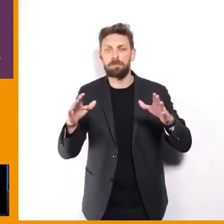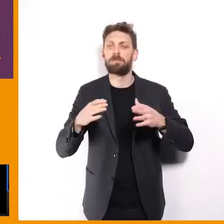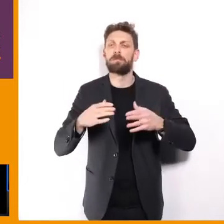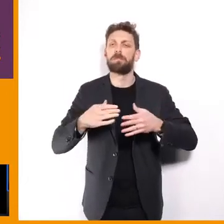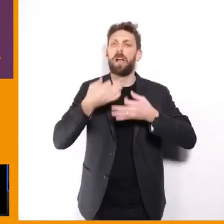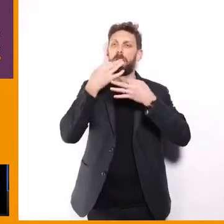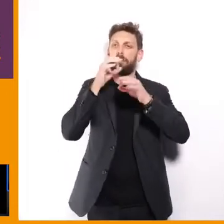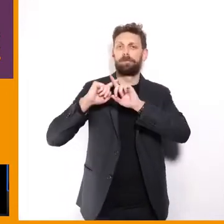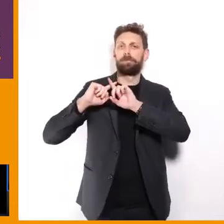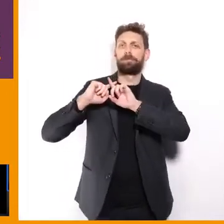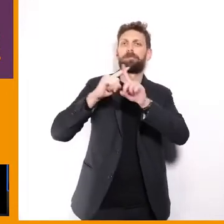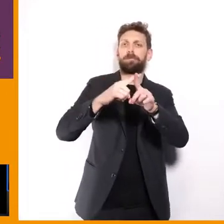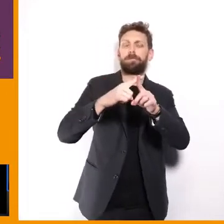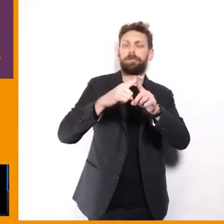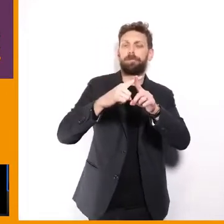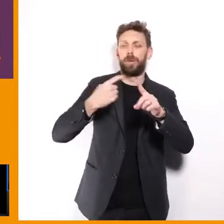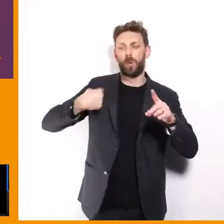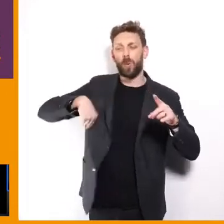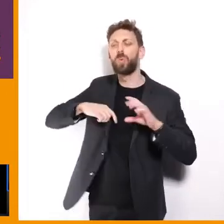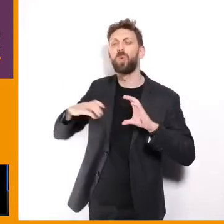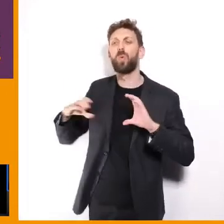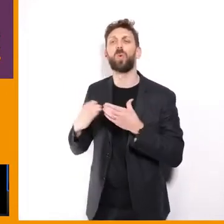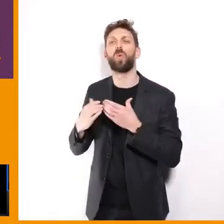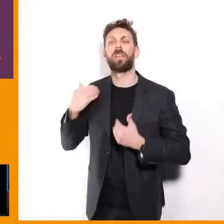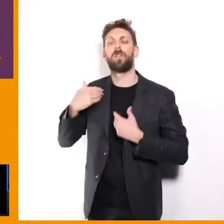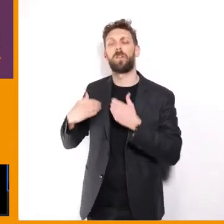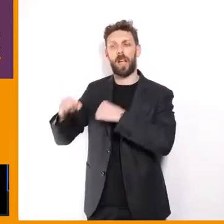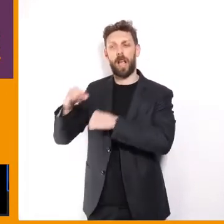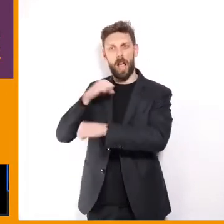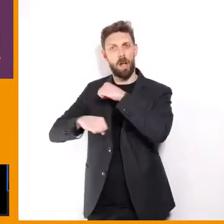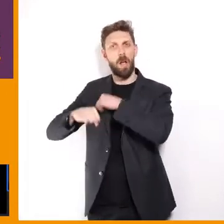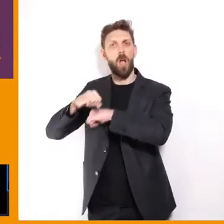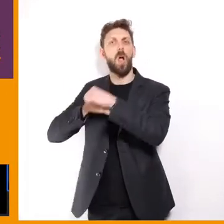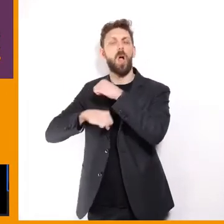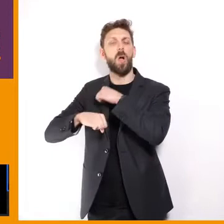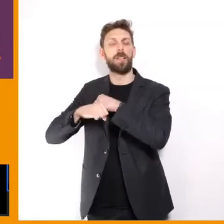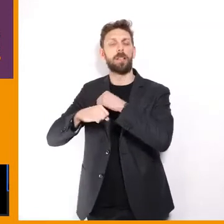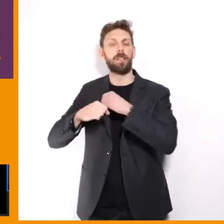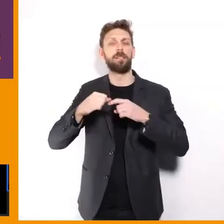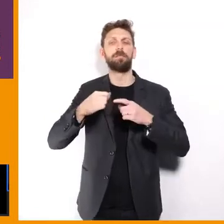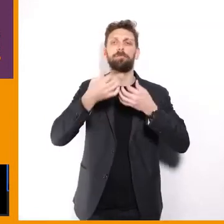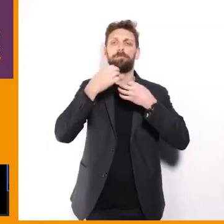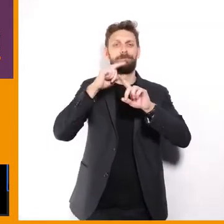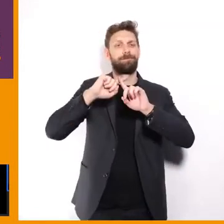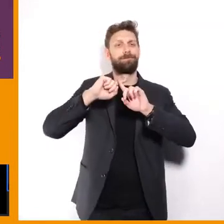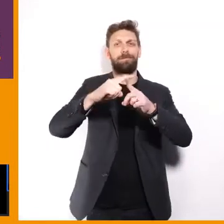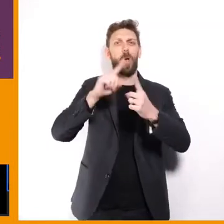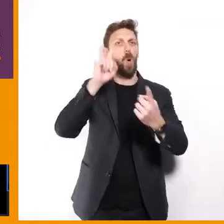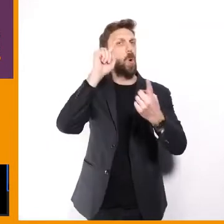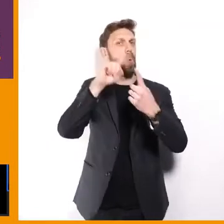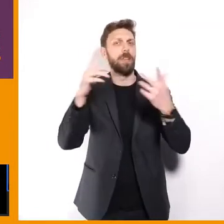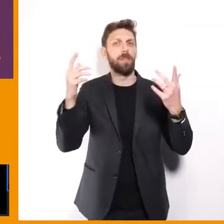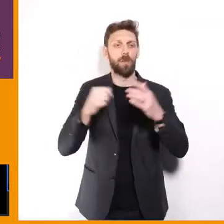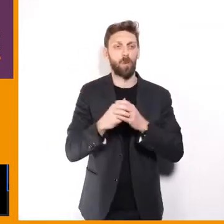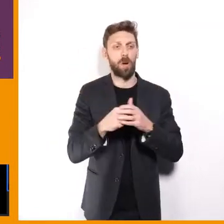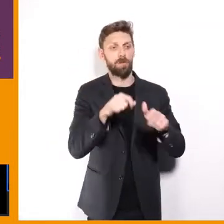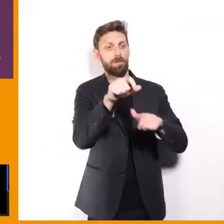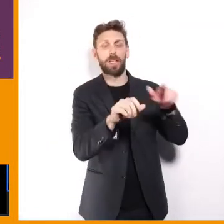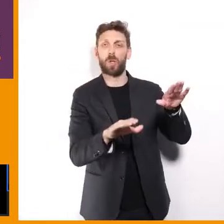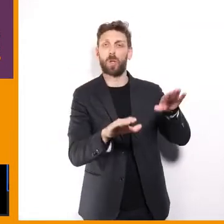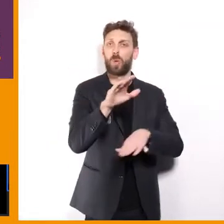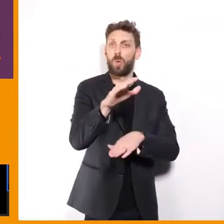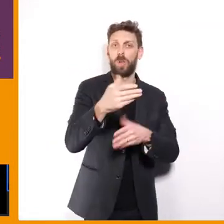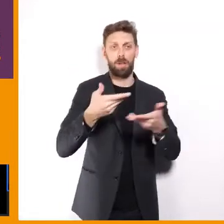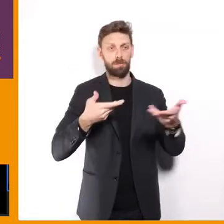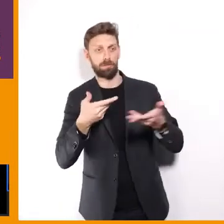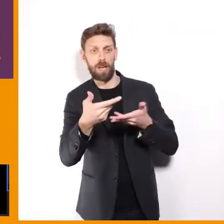par le collectif Handicap, c'est le fait de pouvoir échanger avec les candidats sur